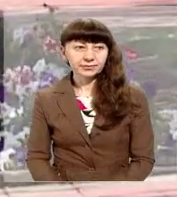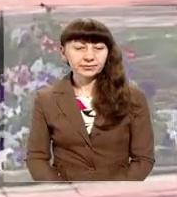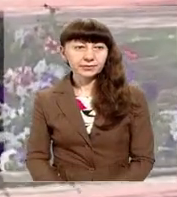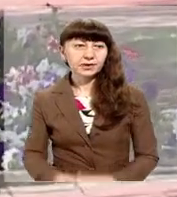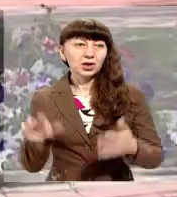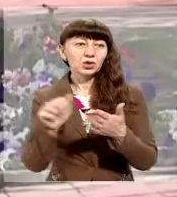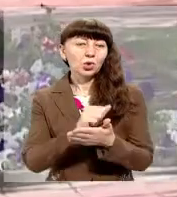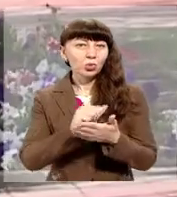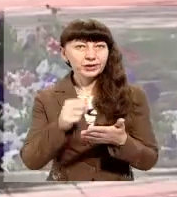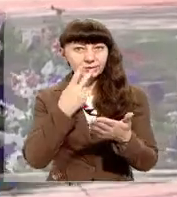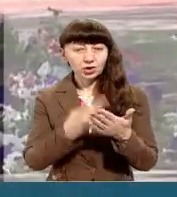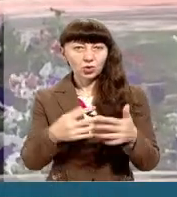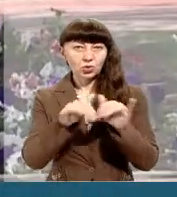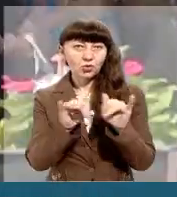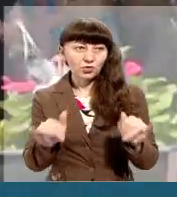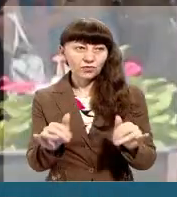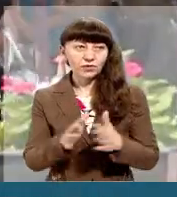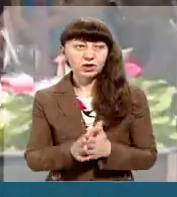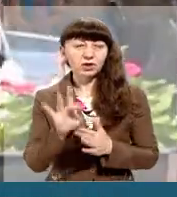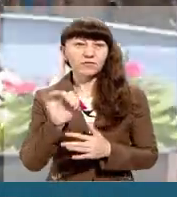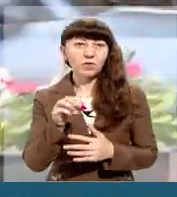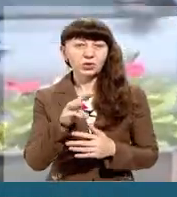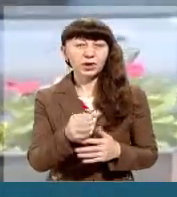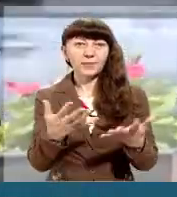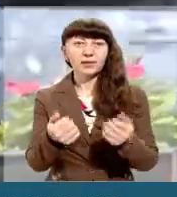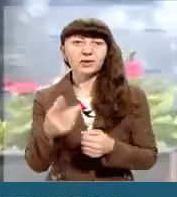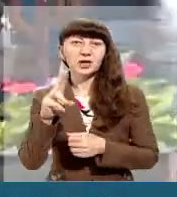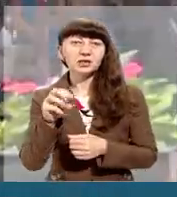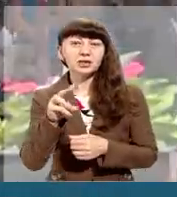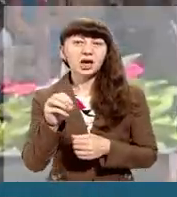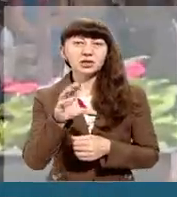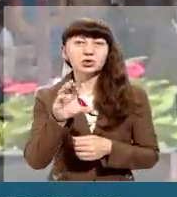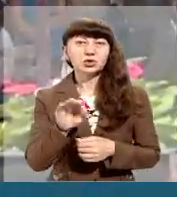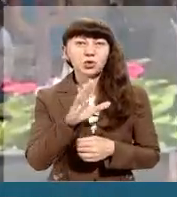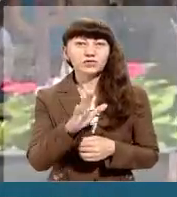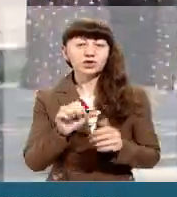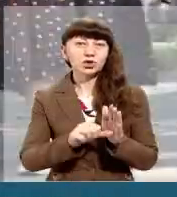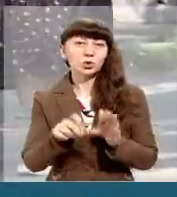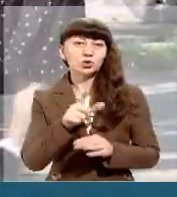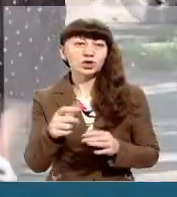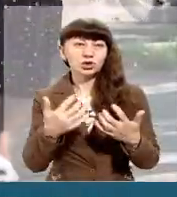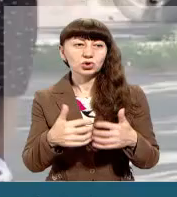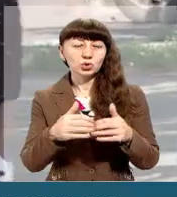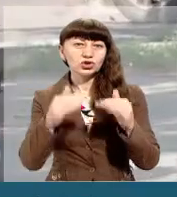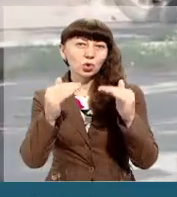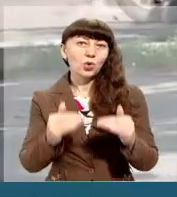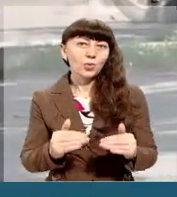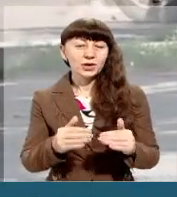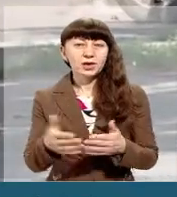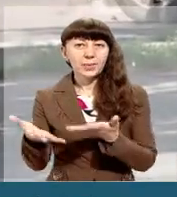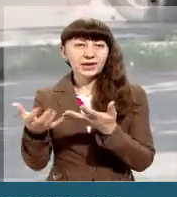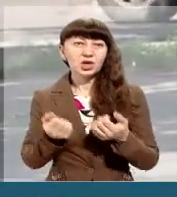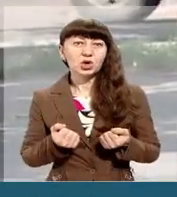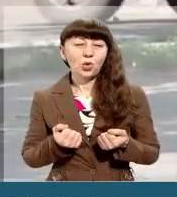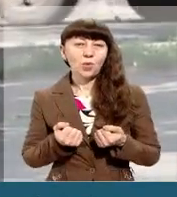Так, документ предусматривает увеличение региональной квоты приема кандидатов на 600 человек за счет снижения региональной квоты приема перенаселенцев на